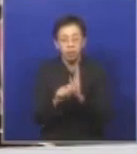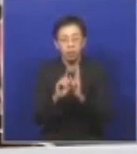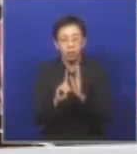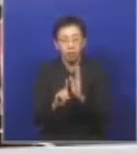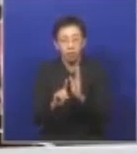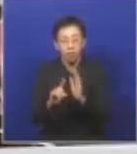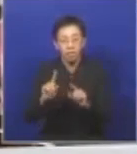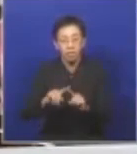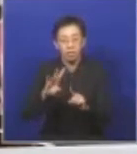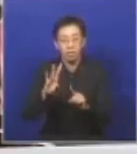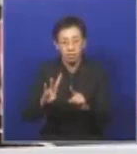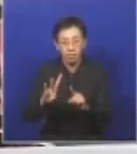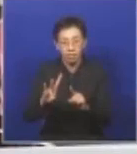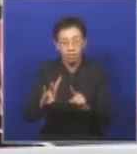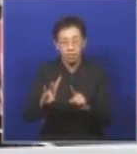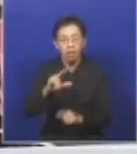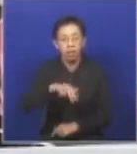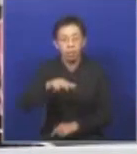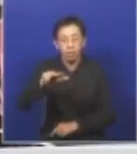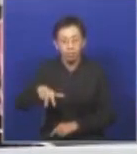ขอกราบเรียนท่านประธานสภาที่เคารพครับผมนายขเลียงสัตว์ฝ้ายสีงามสมาชิกสภาผู้แทนราษฎรจังหวัดอุดรธานีมีเขต7พรรคเพื่อไทย